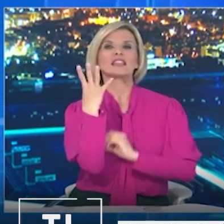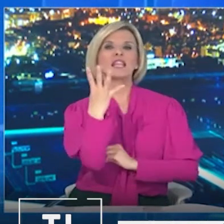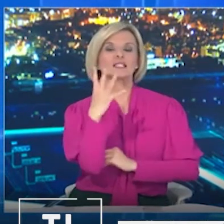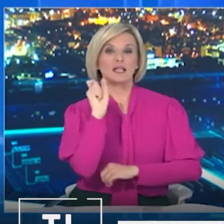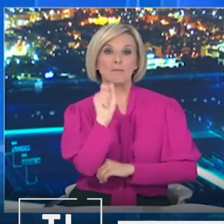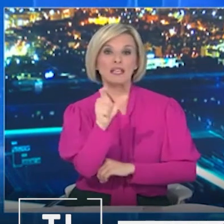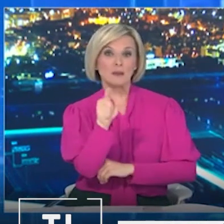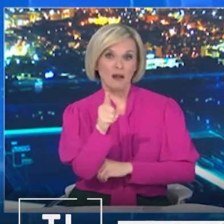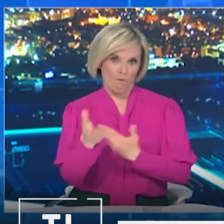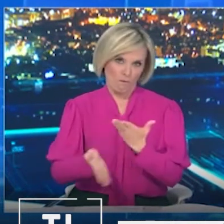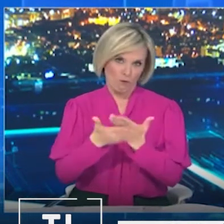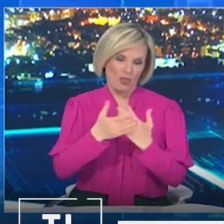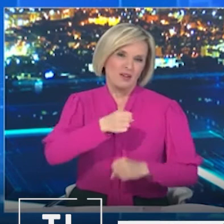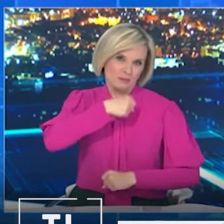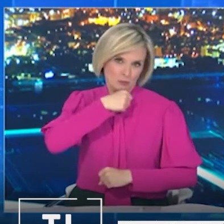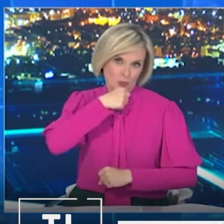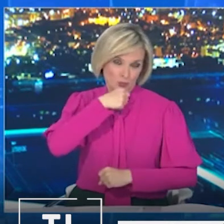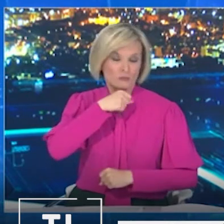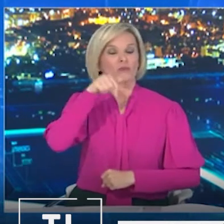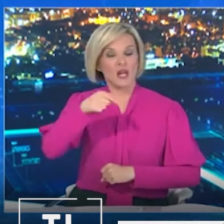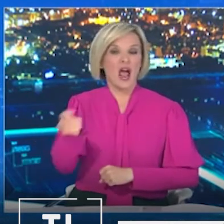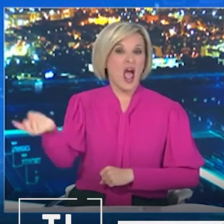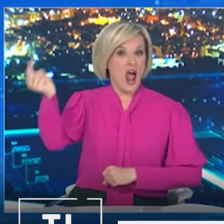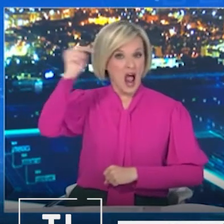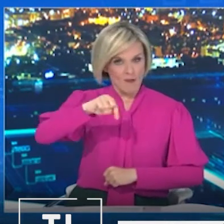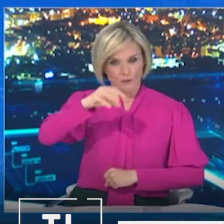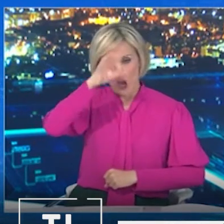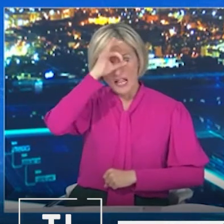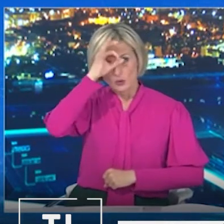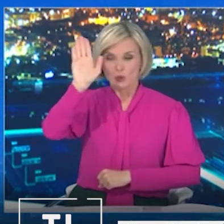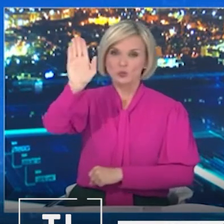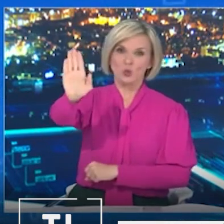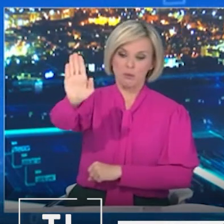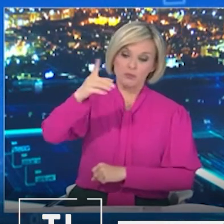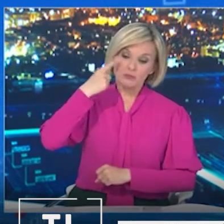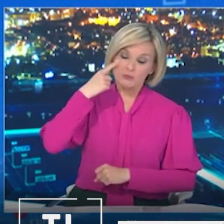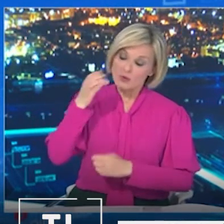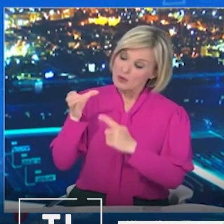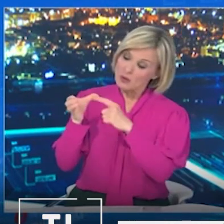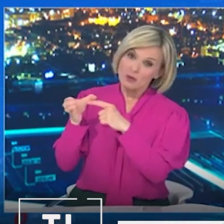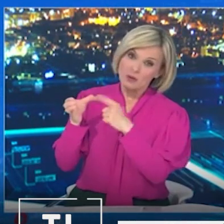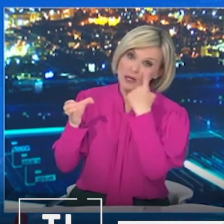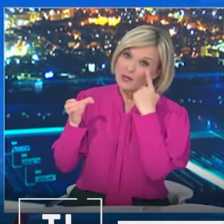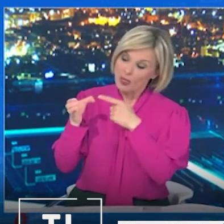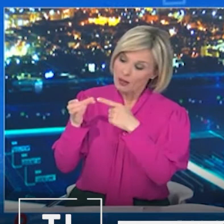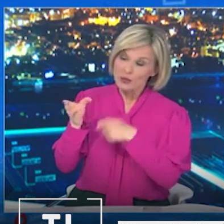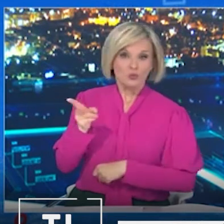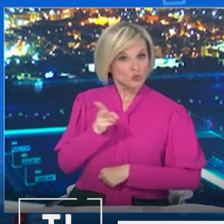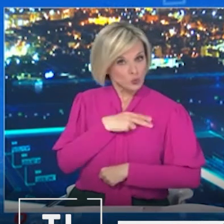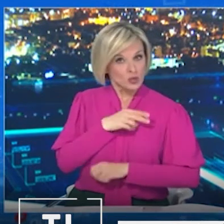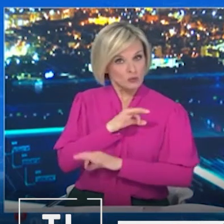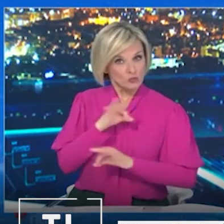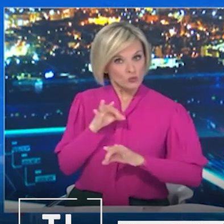από αύριο εντέλονται να ζητάνε επιπλέον διευκρινήσεις κατά τον έλεγχο ώστε να επιβεβαιώσουν την ορθή χρήση του